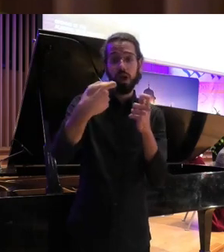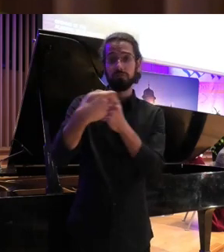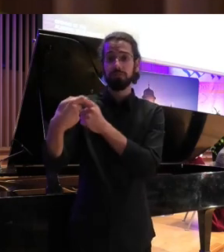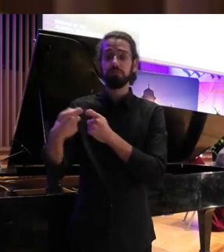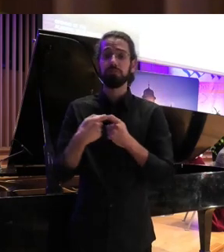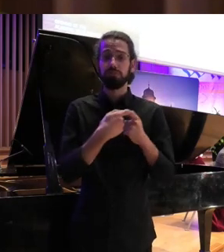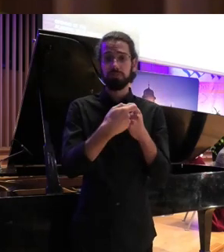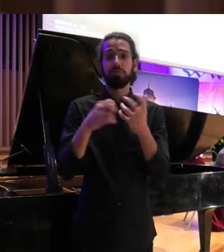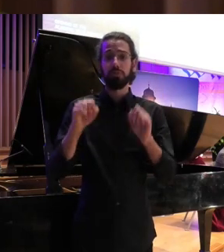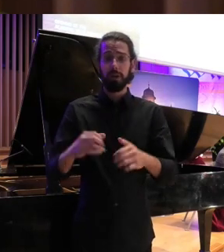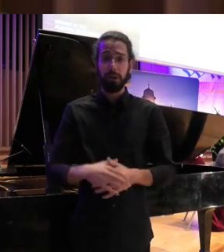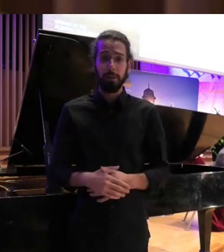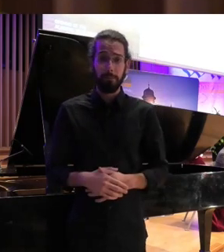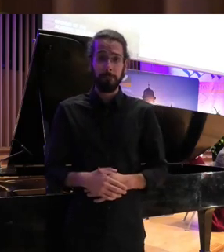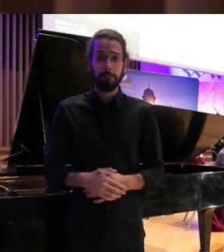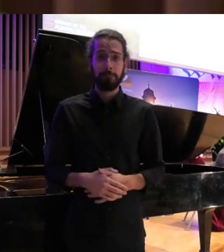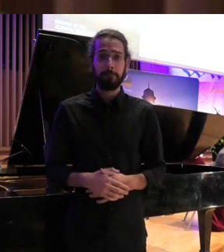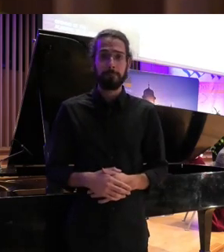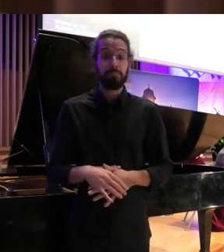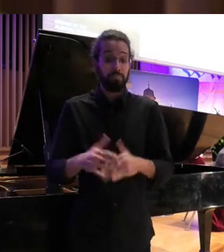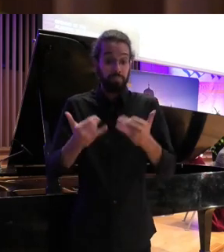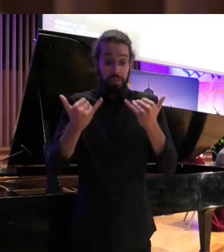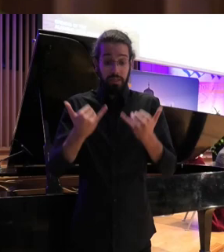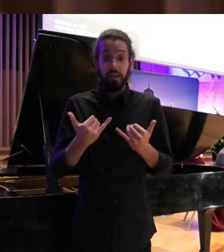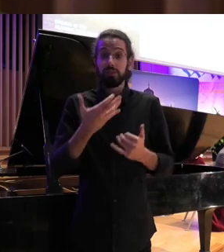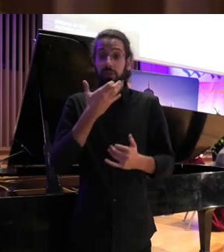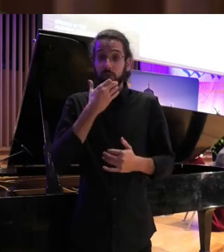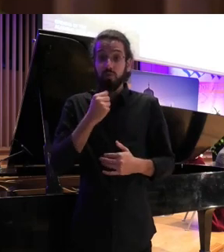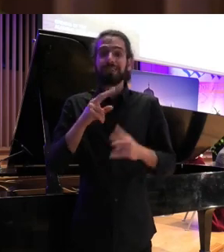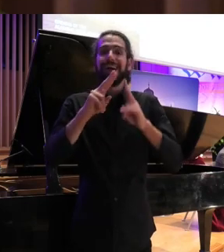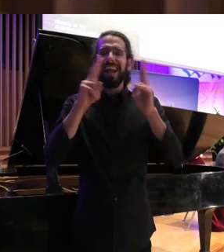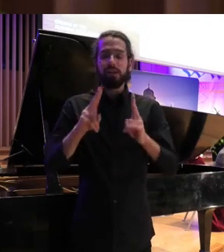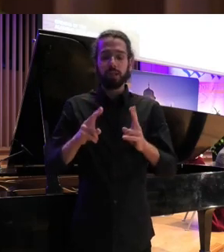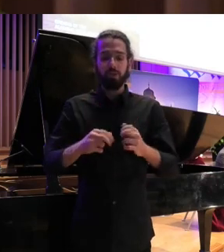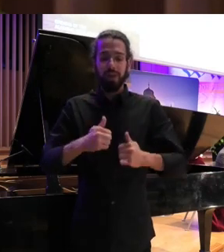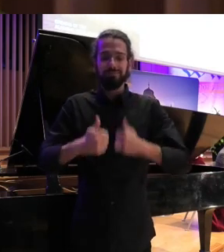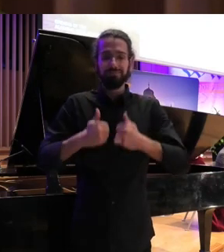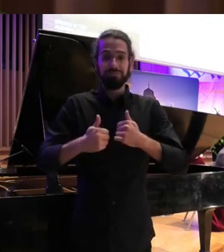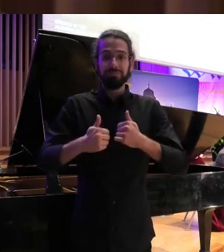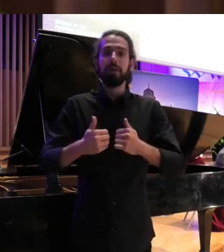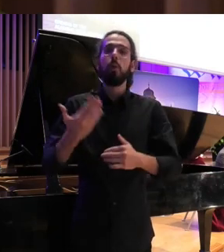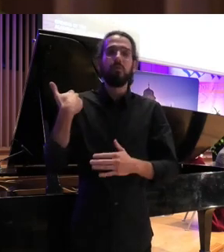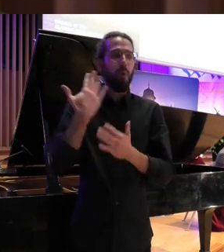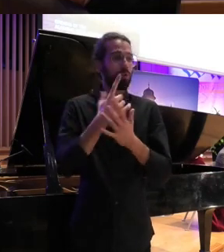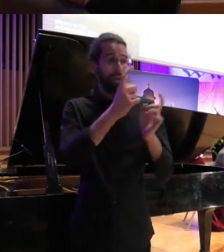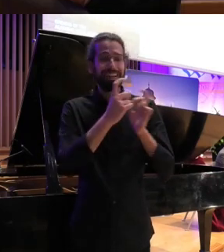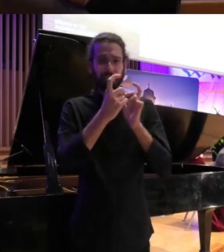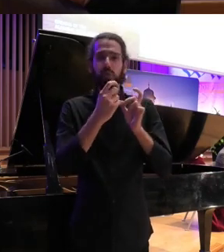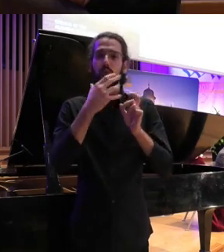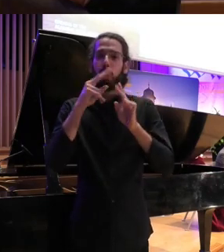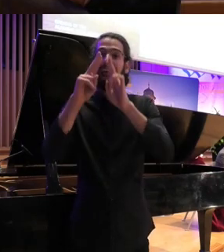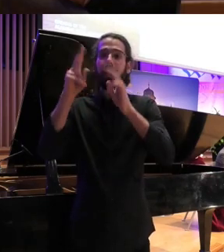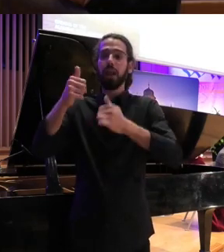auf internationalem Level. Und wir wollen jetzt konkurrieren international. Das kam jetzt auch schon vorher in der Diskussion öfters an. Das